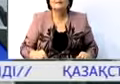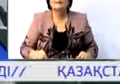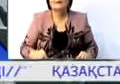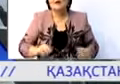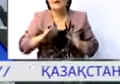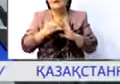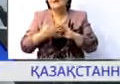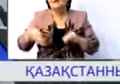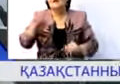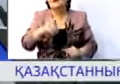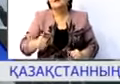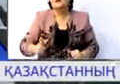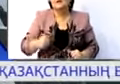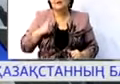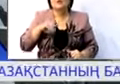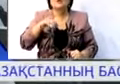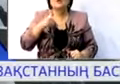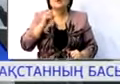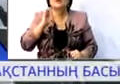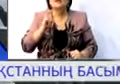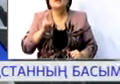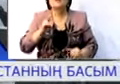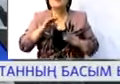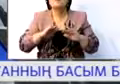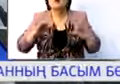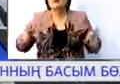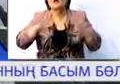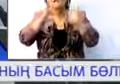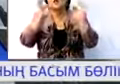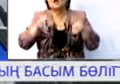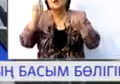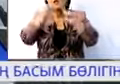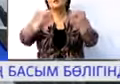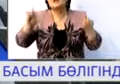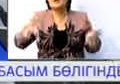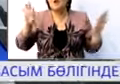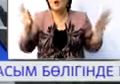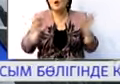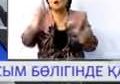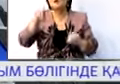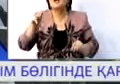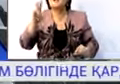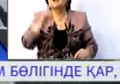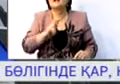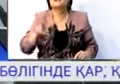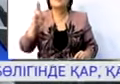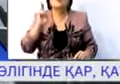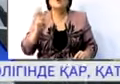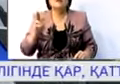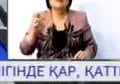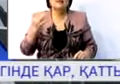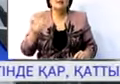Ауданымыздың мақтанышы Түгіскен балалар өнер мектебінің директоры, дирижер Нәлтаев Құлахмет